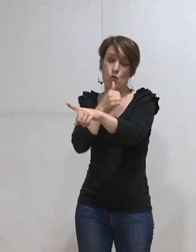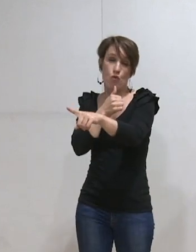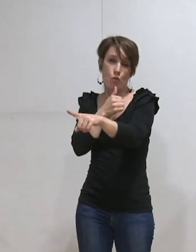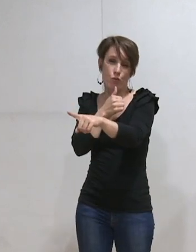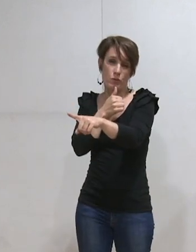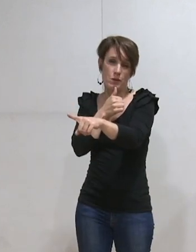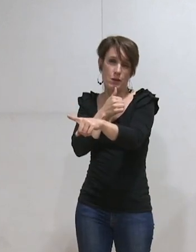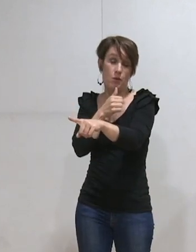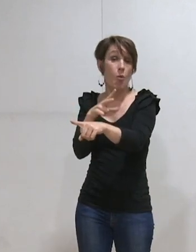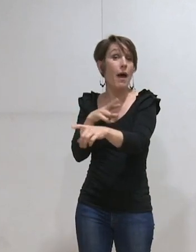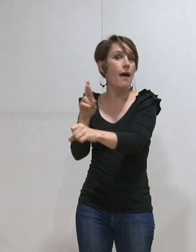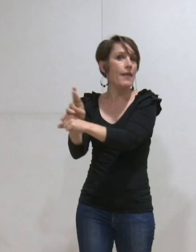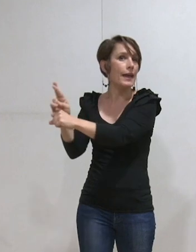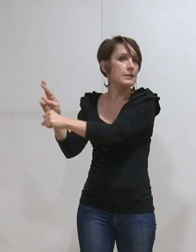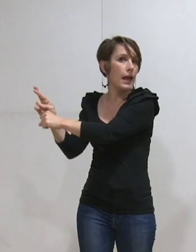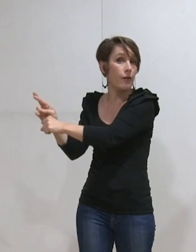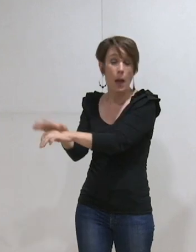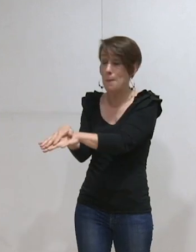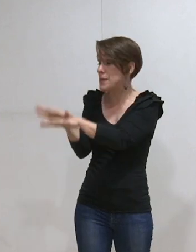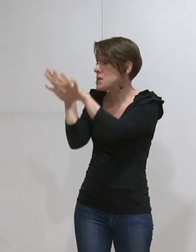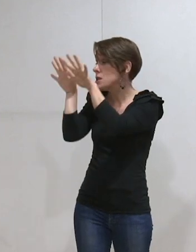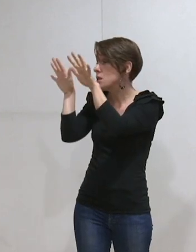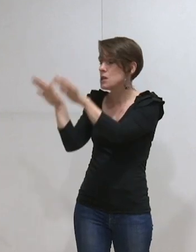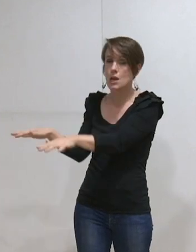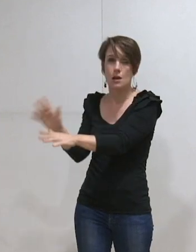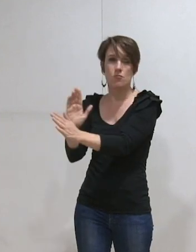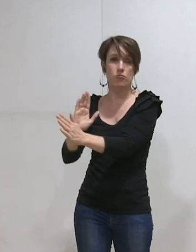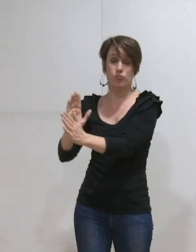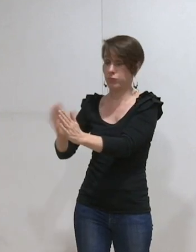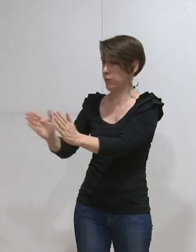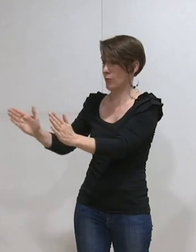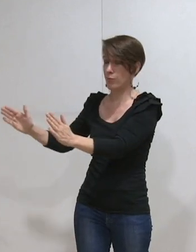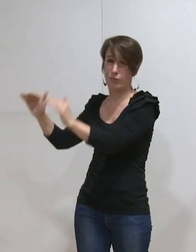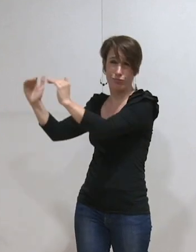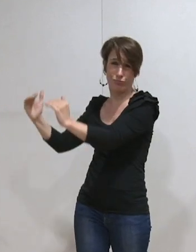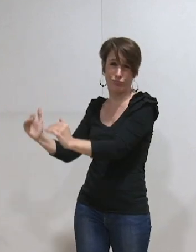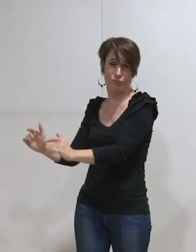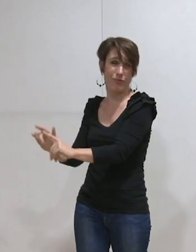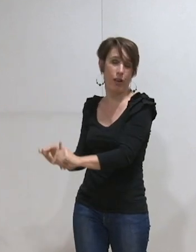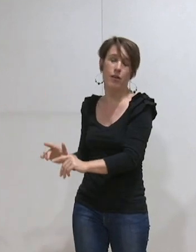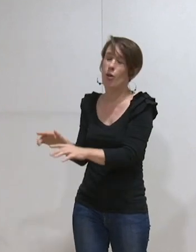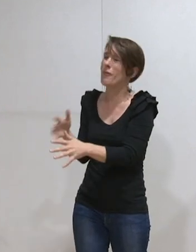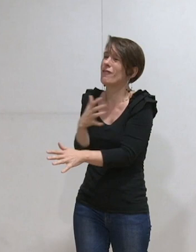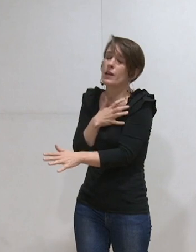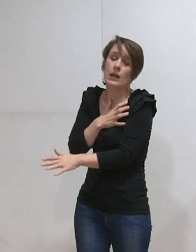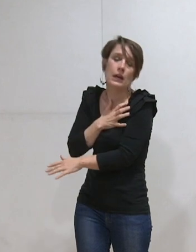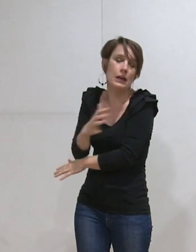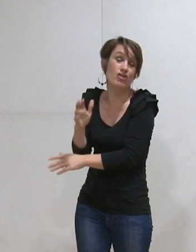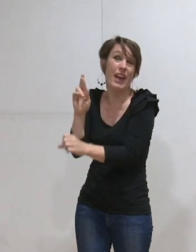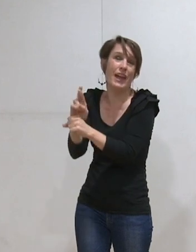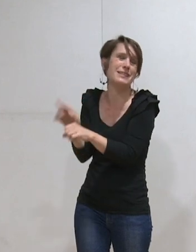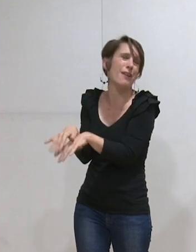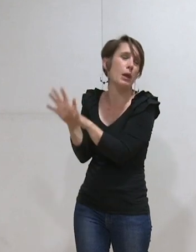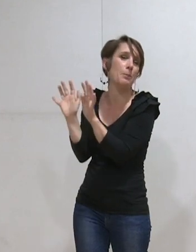d'un niveau de réserve tout à fait considérable euh c'est une de ces grande richesse et